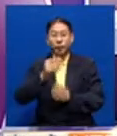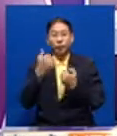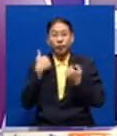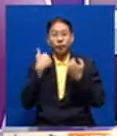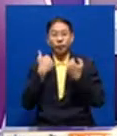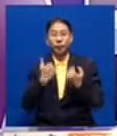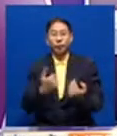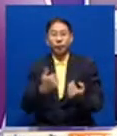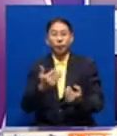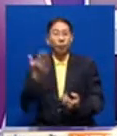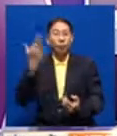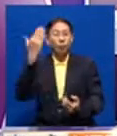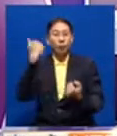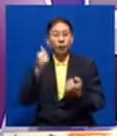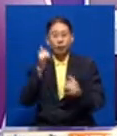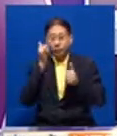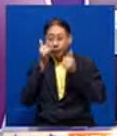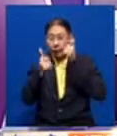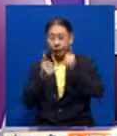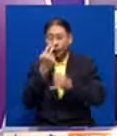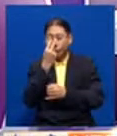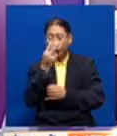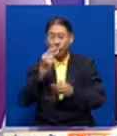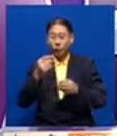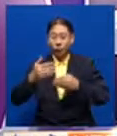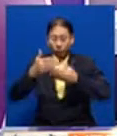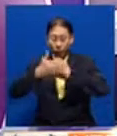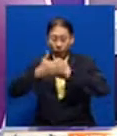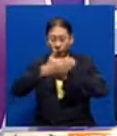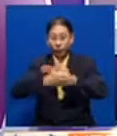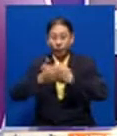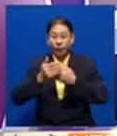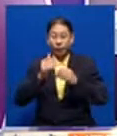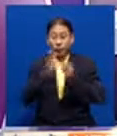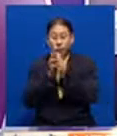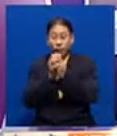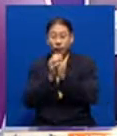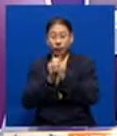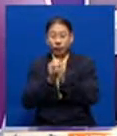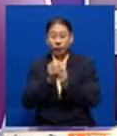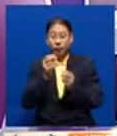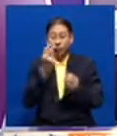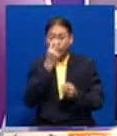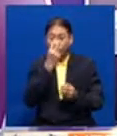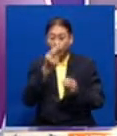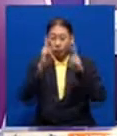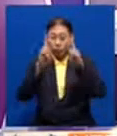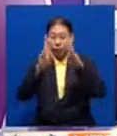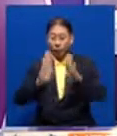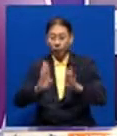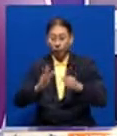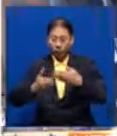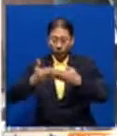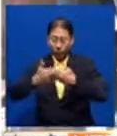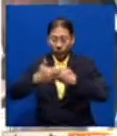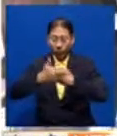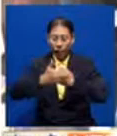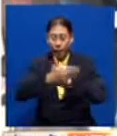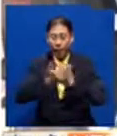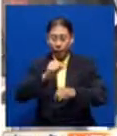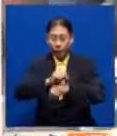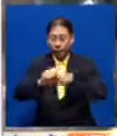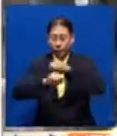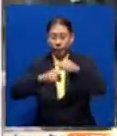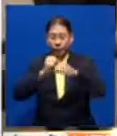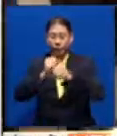รัฐมนตรีได้มีโอกาสเยี่ยมชมศูนย์ควบคุมรถไฟแห่งประเทศจีนนะเพื่อเป็นการศึกษาระบบการเดินรถพร้อมกับเดินหน้าสร้าง